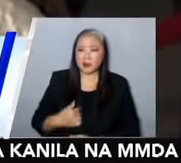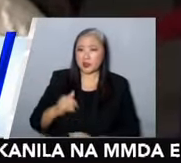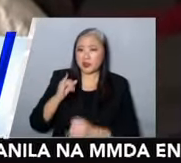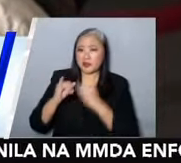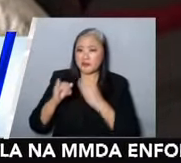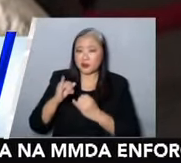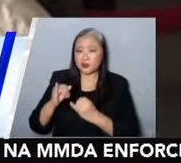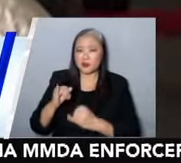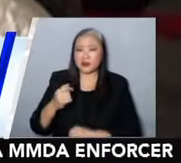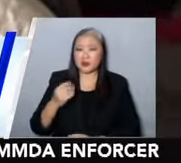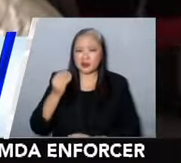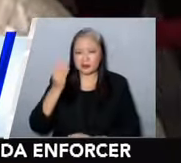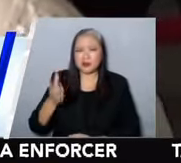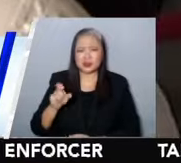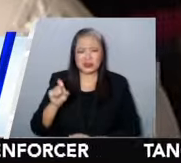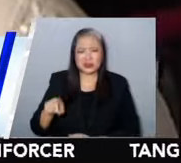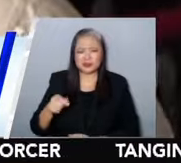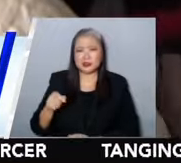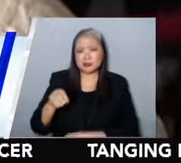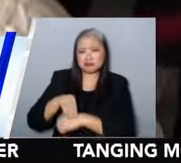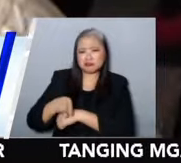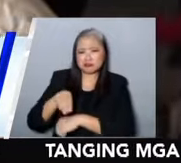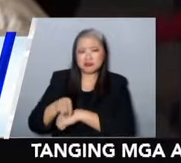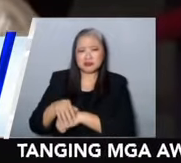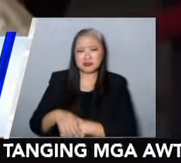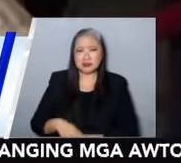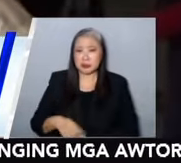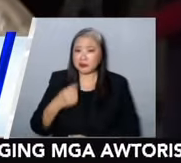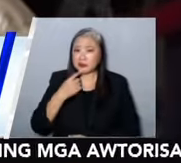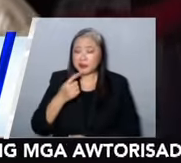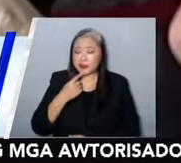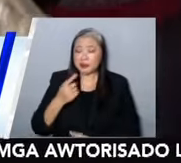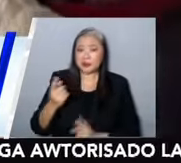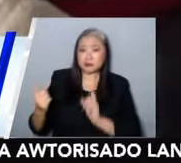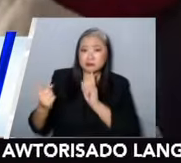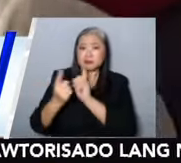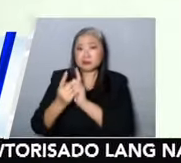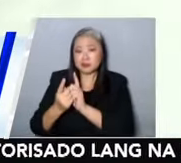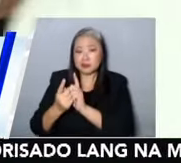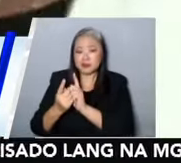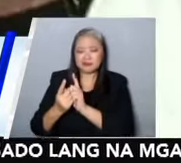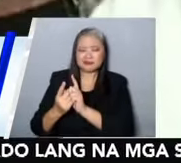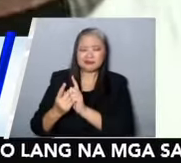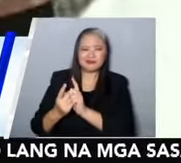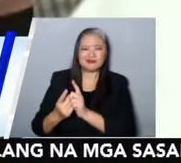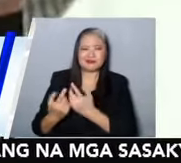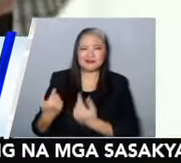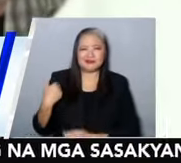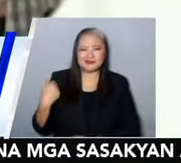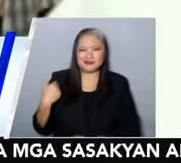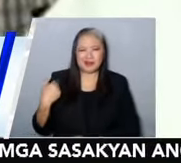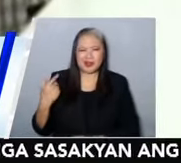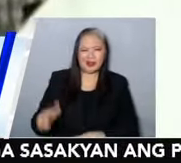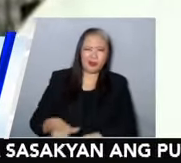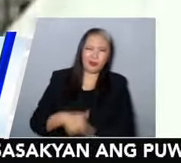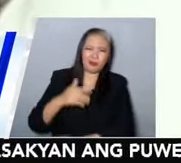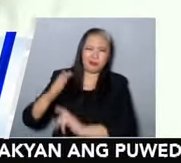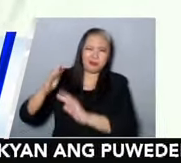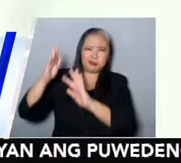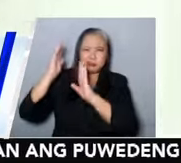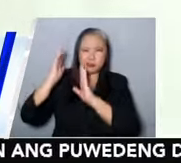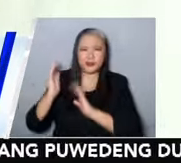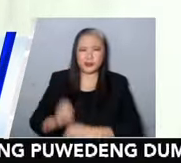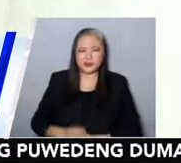lang, ma-advise ko. Pero kung sabihin mo na personally nagkausap kami, matagal na. Matagal kung